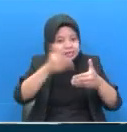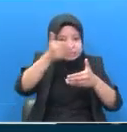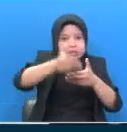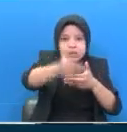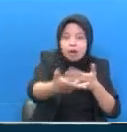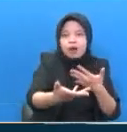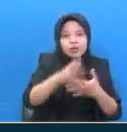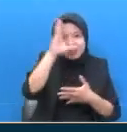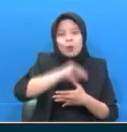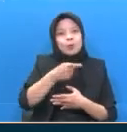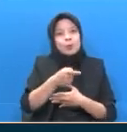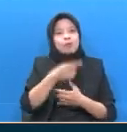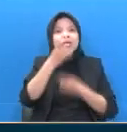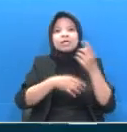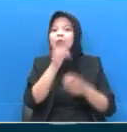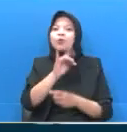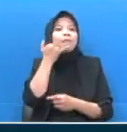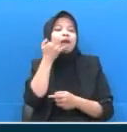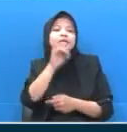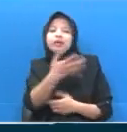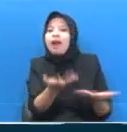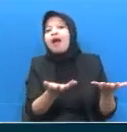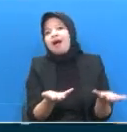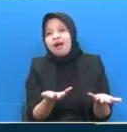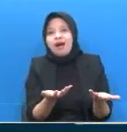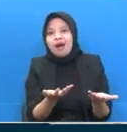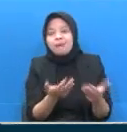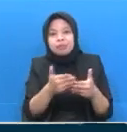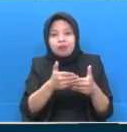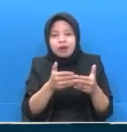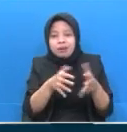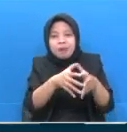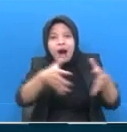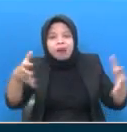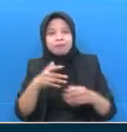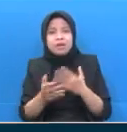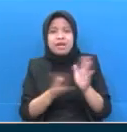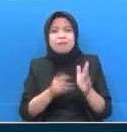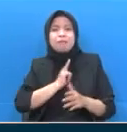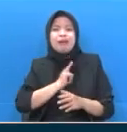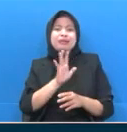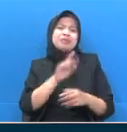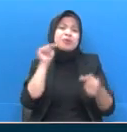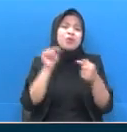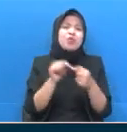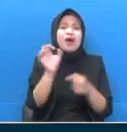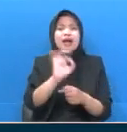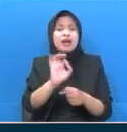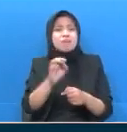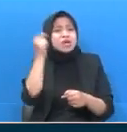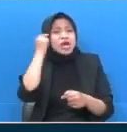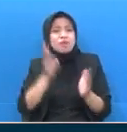dan sebagainya, itu harus ada suatu keterangan jelas. Sehingga tidak melebar ke arah masalah pribadi yang seolah-olah menjadi suatu